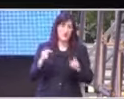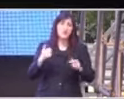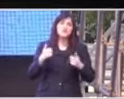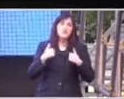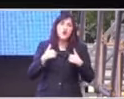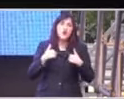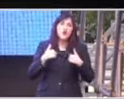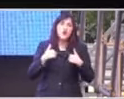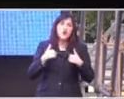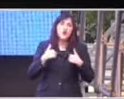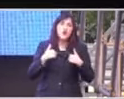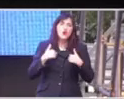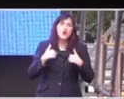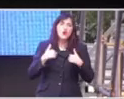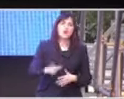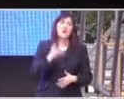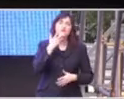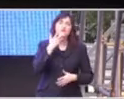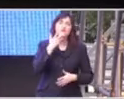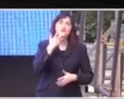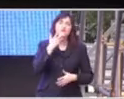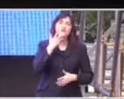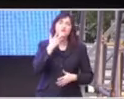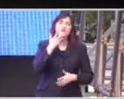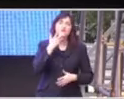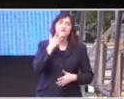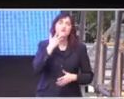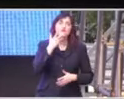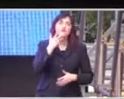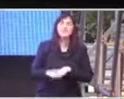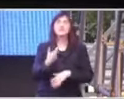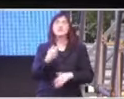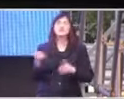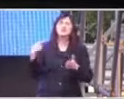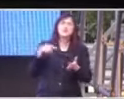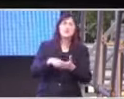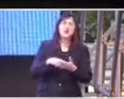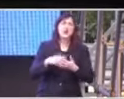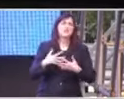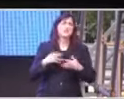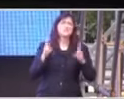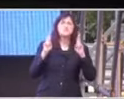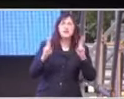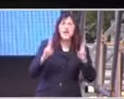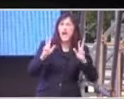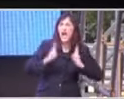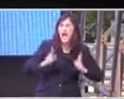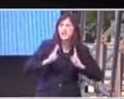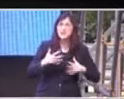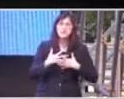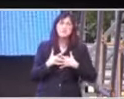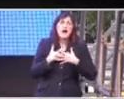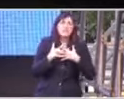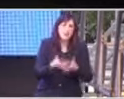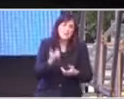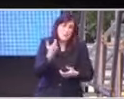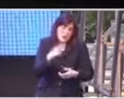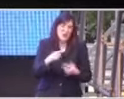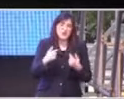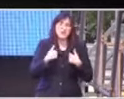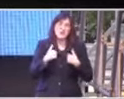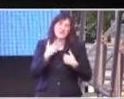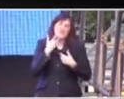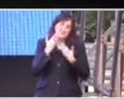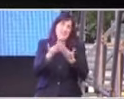competenza avresti restituire speranze e passione per questi motivi Io vi dico grazie e chiedo di raggiungermi sul palco